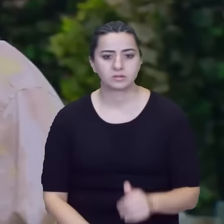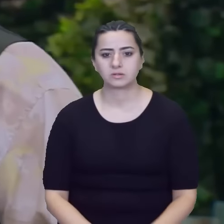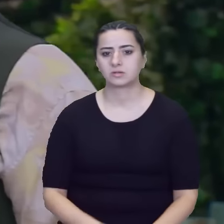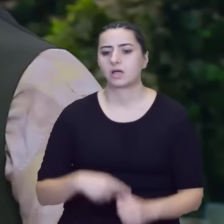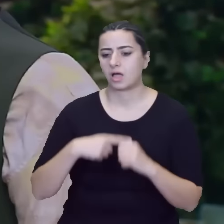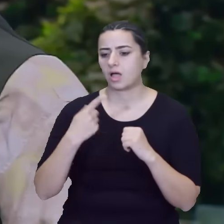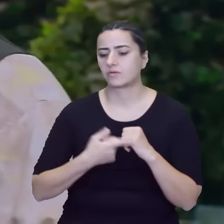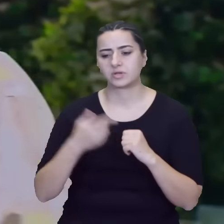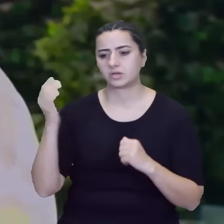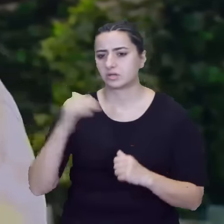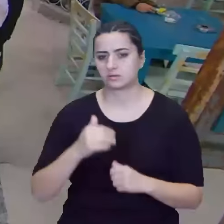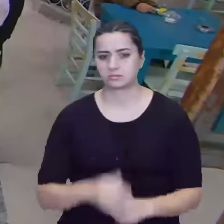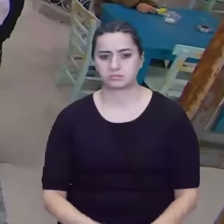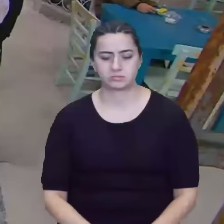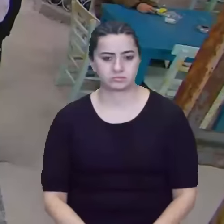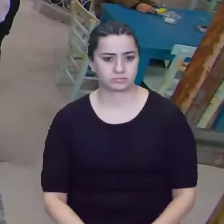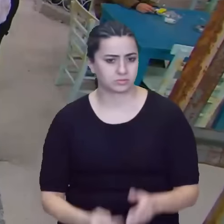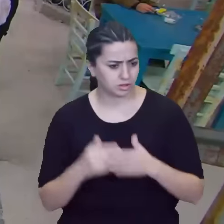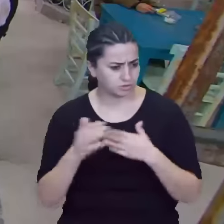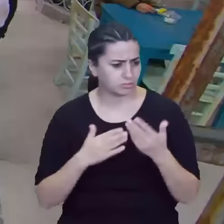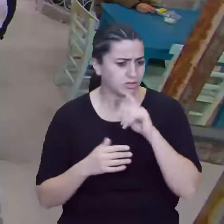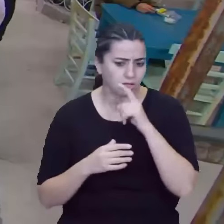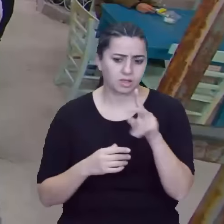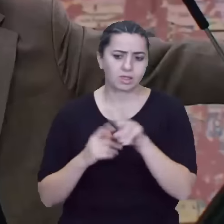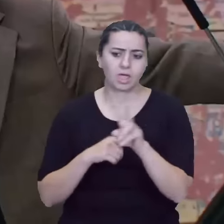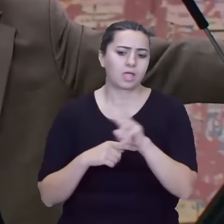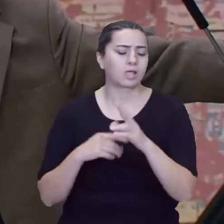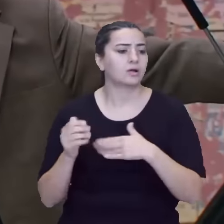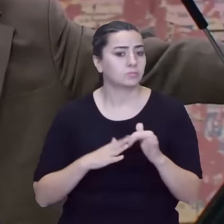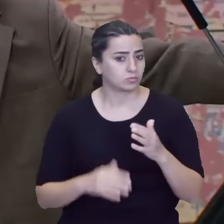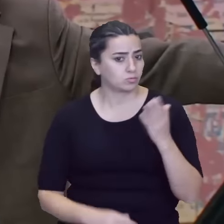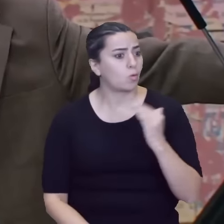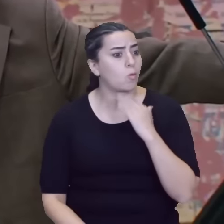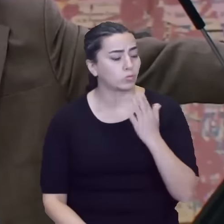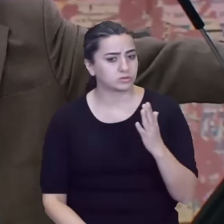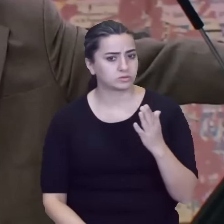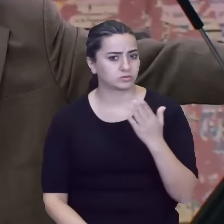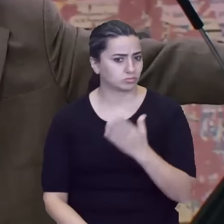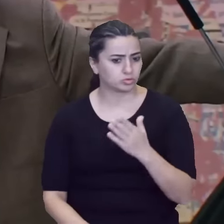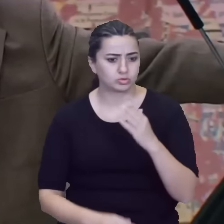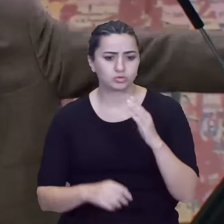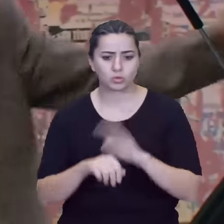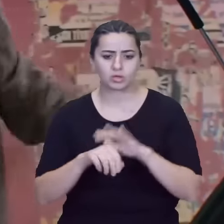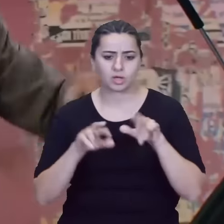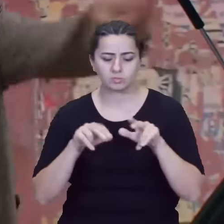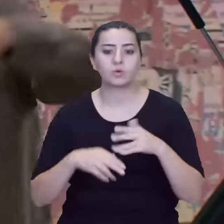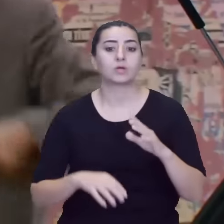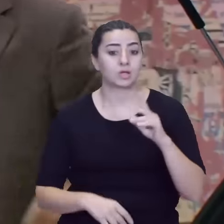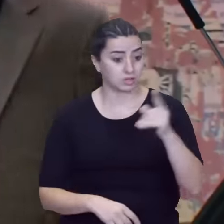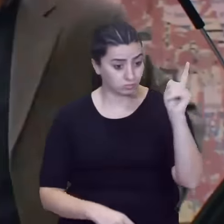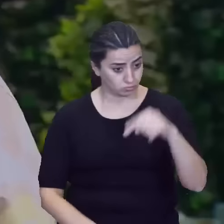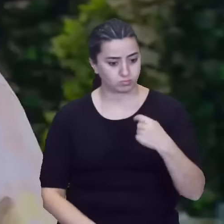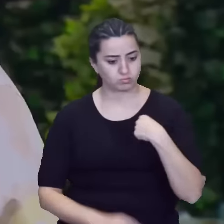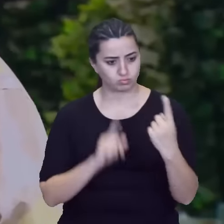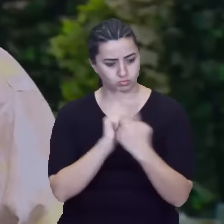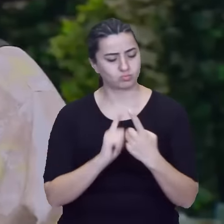Gelir haftaya, karayla gelsin. Şişt, sen ne yapıyorsun ya? Girmesene dayıyla yiyen arasına. Oğlum böyle dayı mı olur ya? Kapitalist adamı çalıştırıyor. Birader, dayın gelince beni